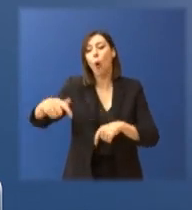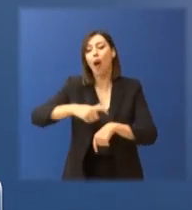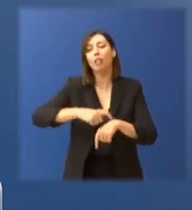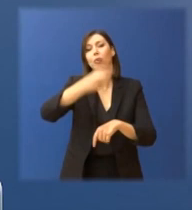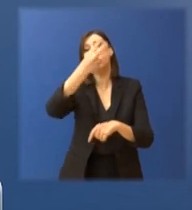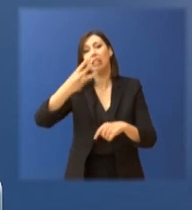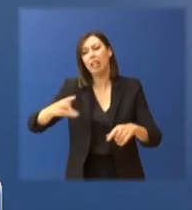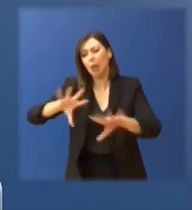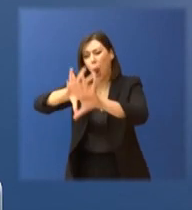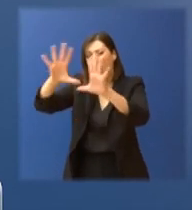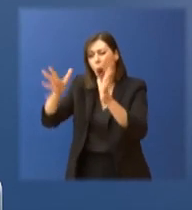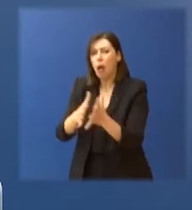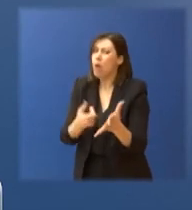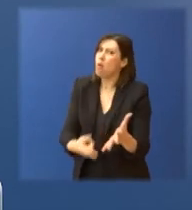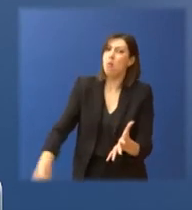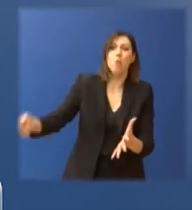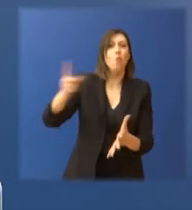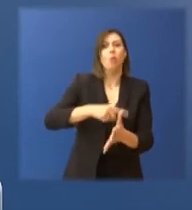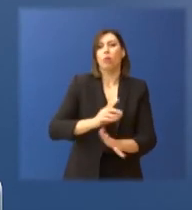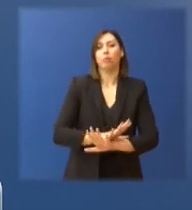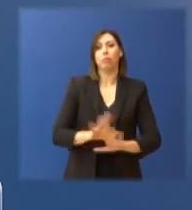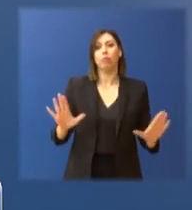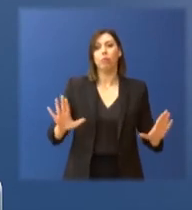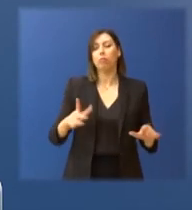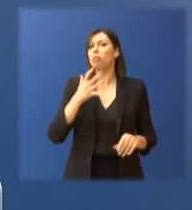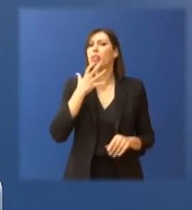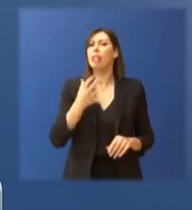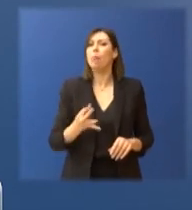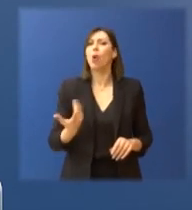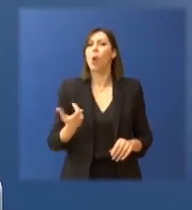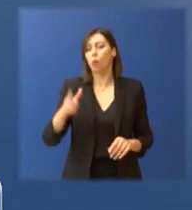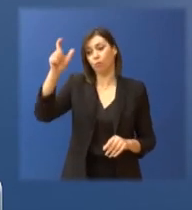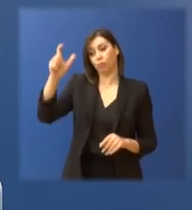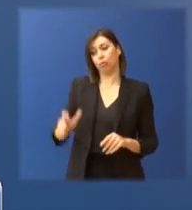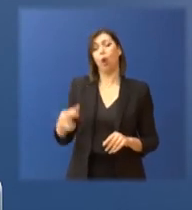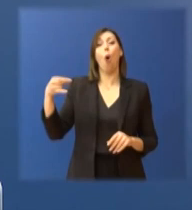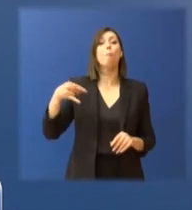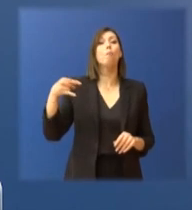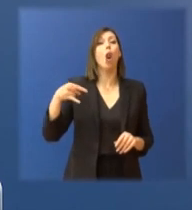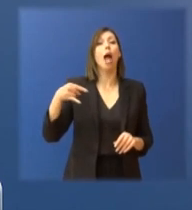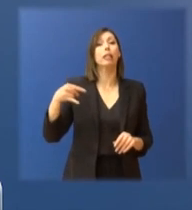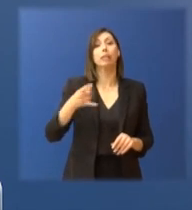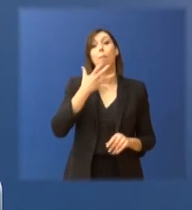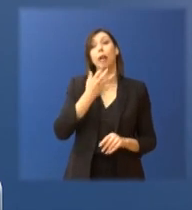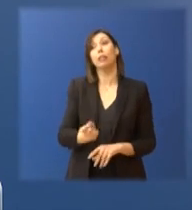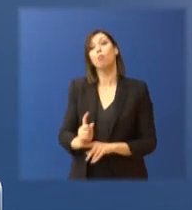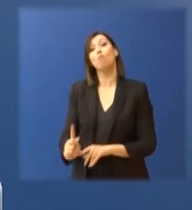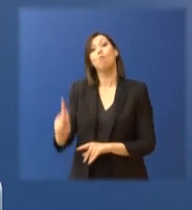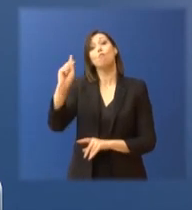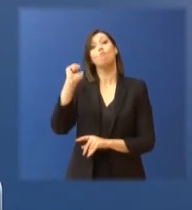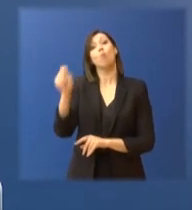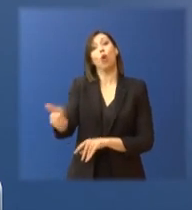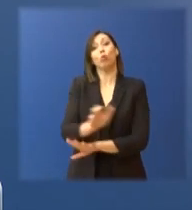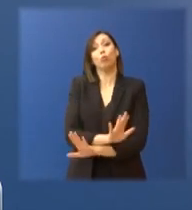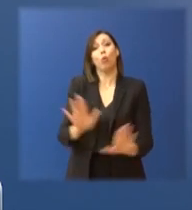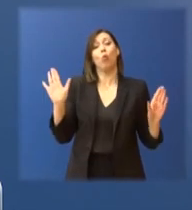Γιατί το λέω αυτό? Άραγε ο κύριος Πολάκης είναι μια μεμονωμένη, ιδιαίτερη περίπτωση, ο οποίος ενίοτε ξεφεύγει από